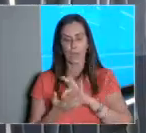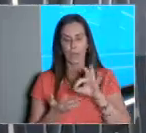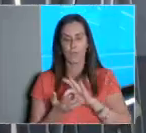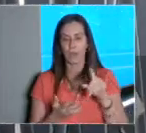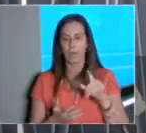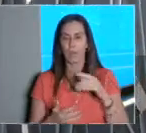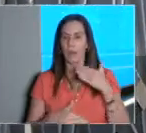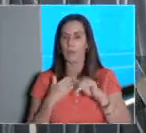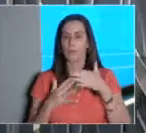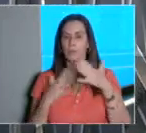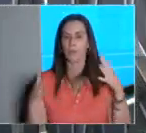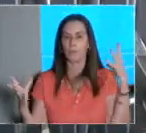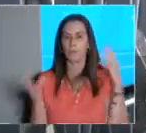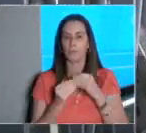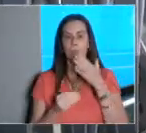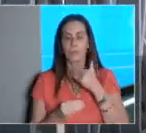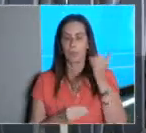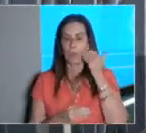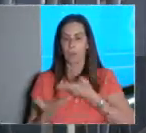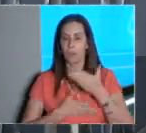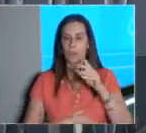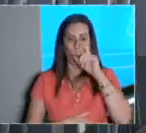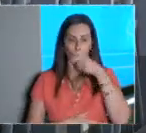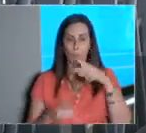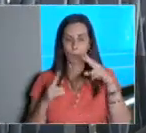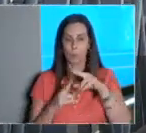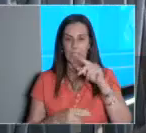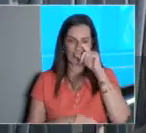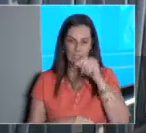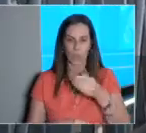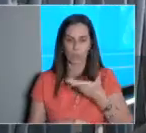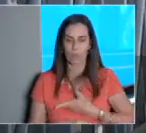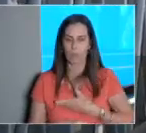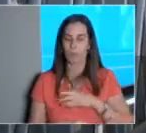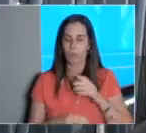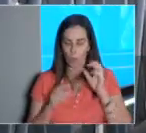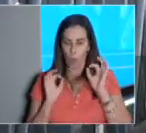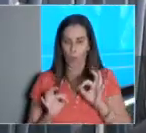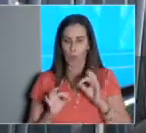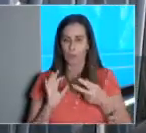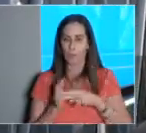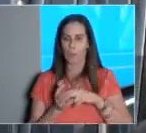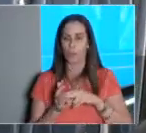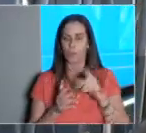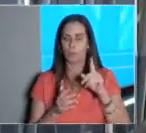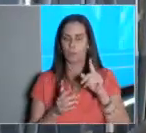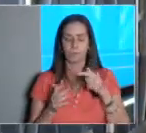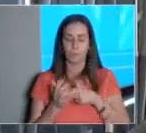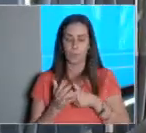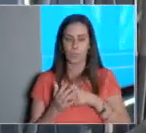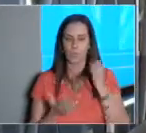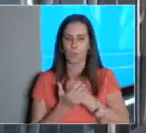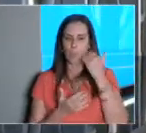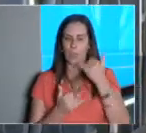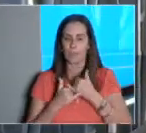לדעתי למהלך הכי דרמטי בתולדות יחסי ישראל לארצות הברית, שגולדה מאיר פוגשת את ניקסון ומקבלת ממנו את האוקיי למדיניות העמימות האמריקאית, למעשה את האישור